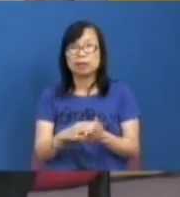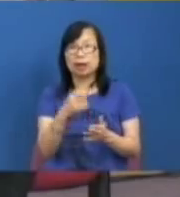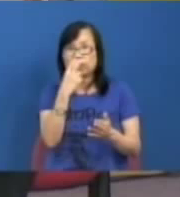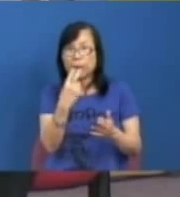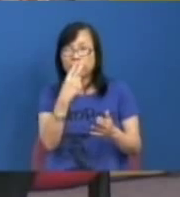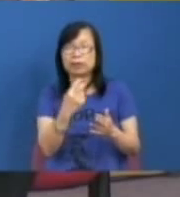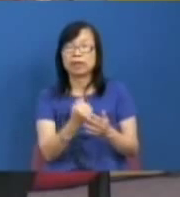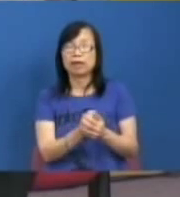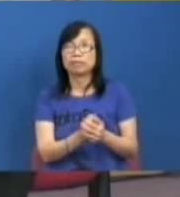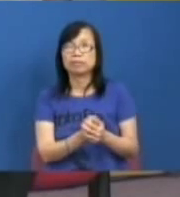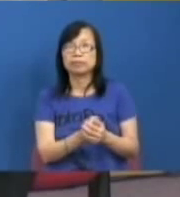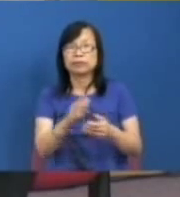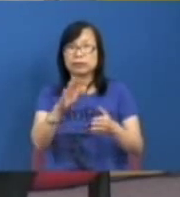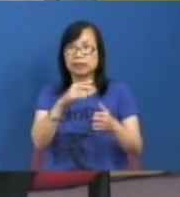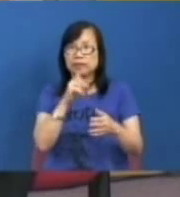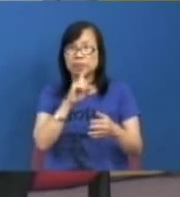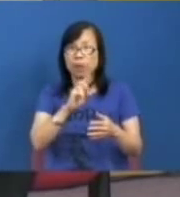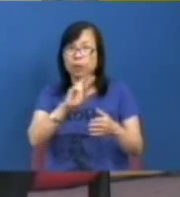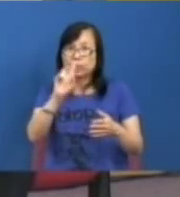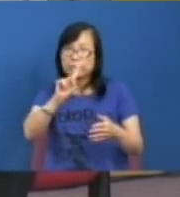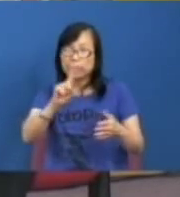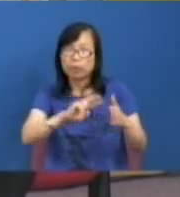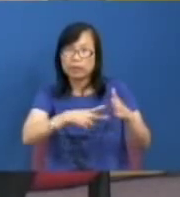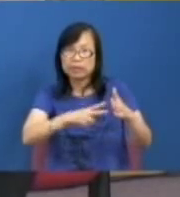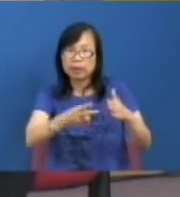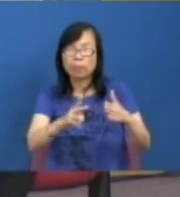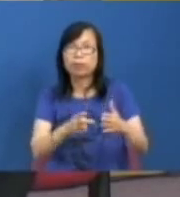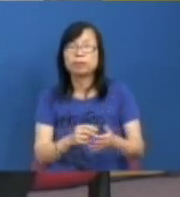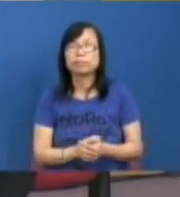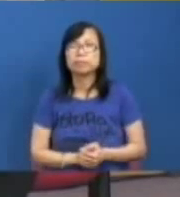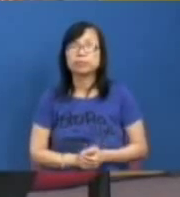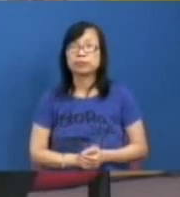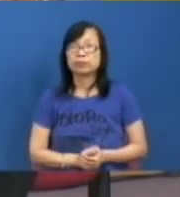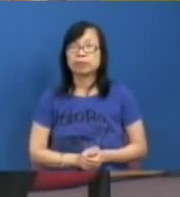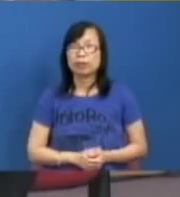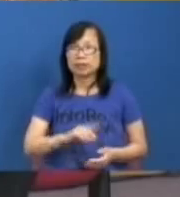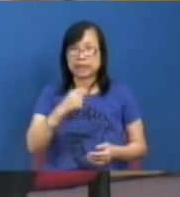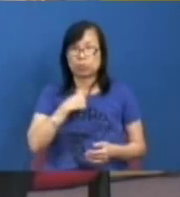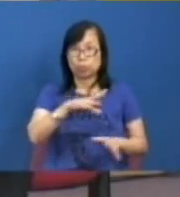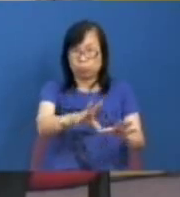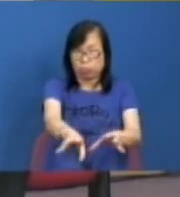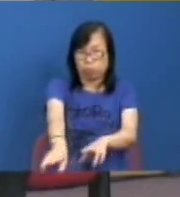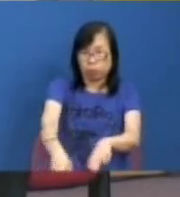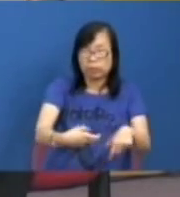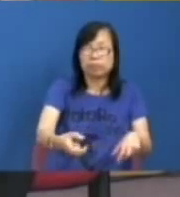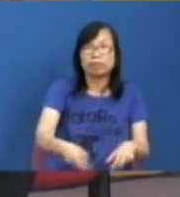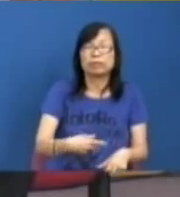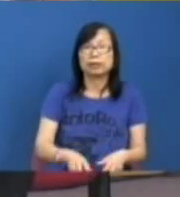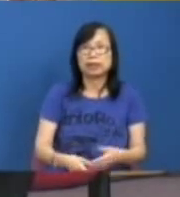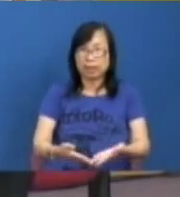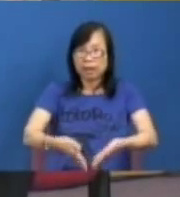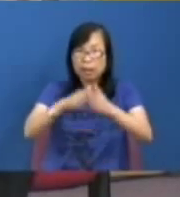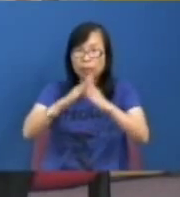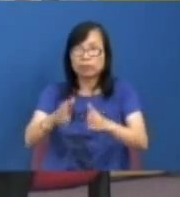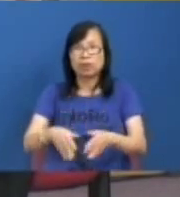間。那個樓面那裡怎樣去維修，因為你知道又要掘的嘛、即又要掘，因為已經起好了，那你可能